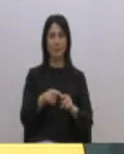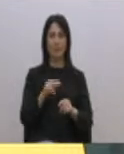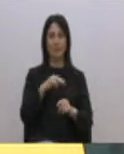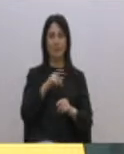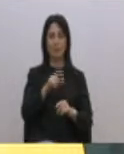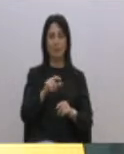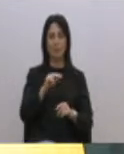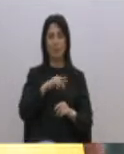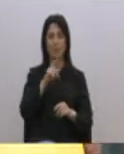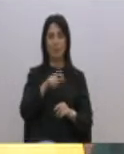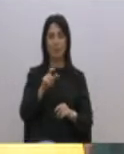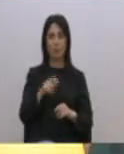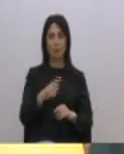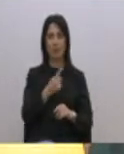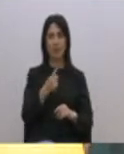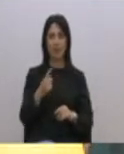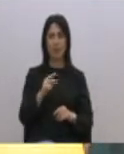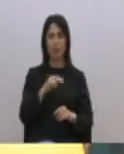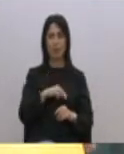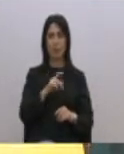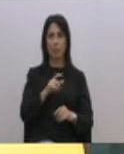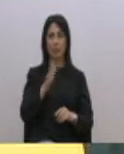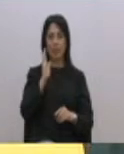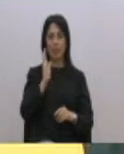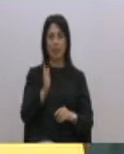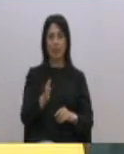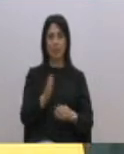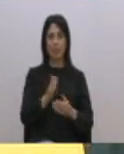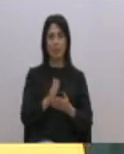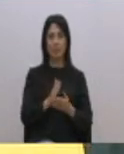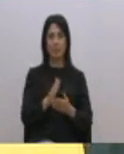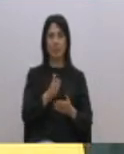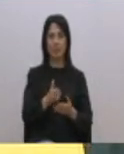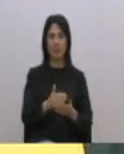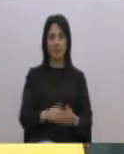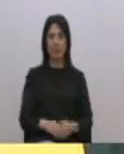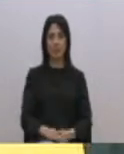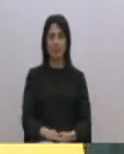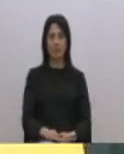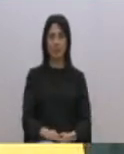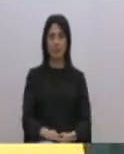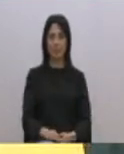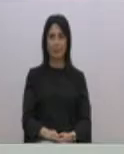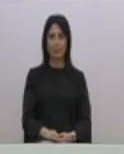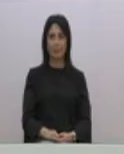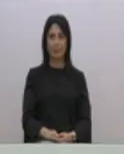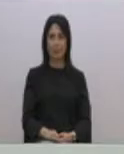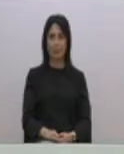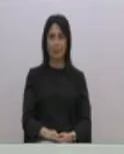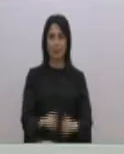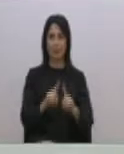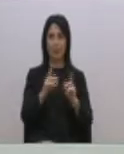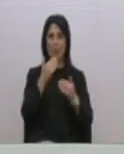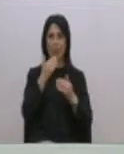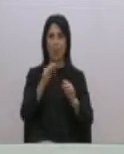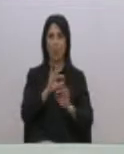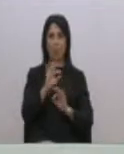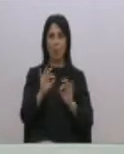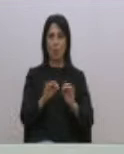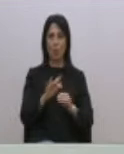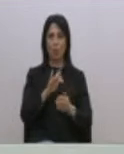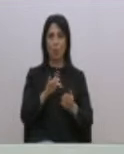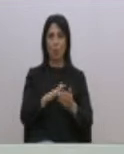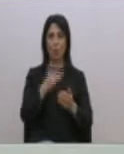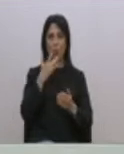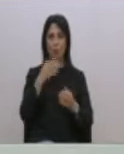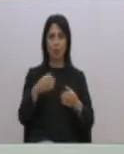პენტენციური სამსახურისა, თითოეული მოხელე იქნება პოტენციურად ამის მიმხედვით. მადლობთ, კითხვები არის და ამ პაკეტის ბოლო პროექტი მოქალაქეთა